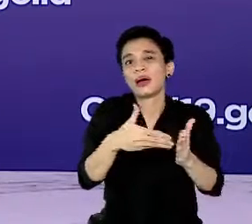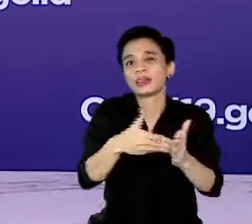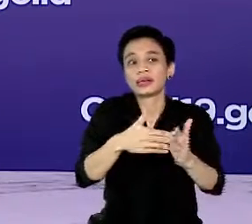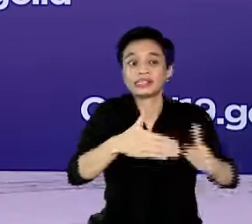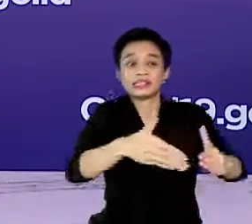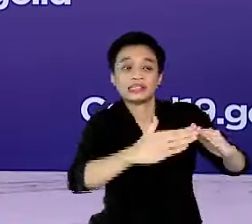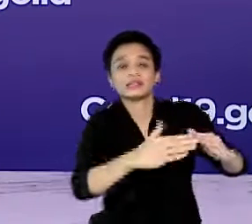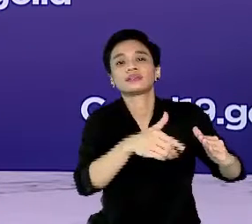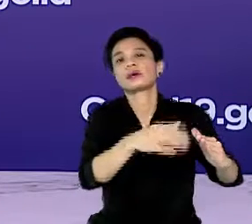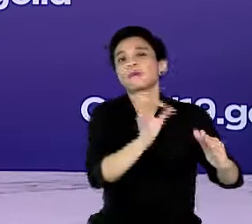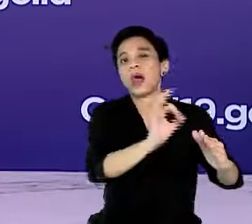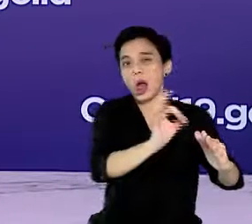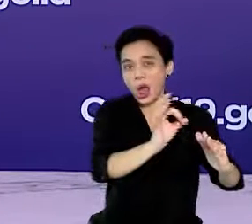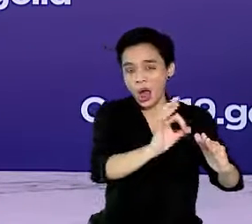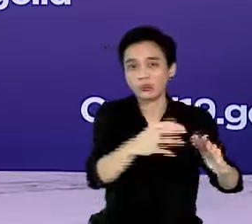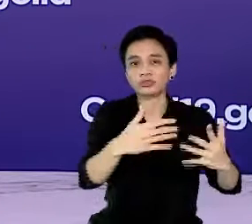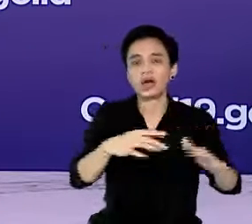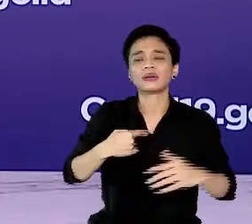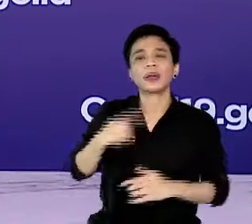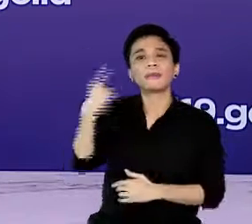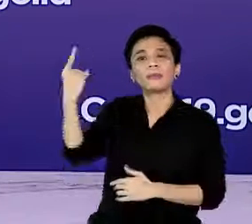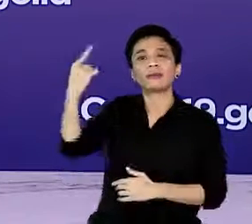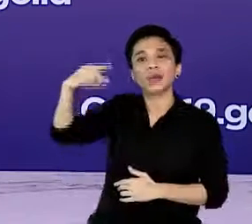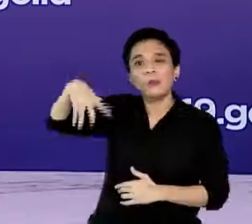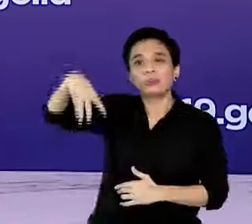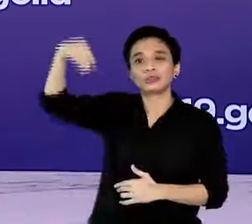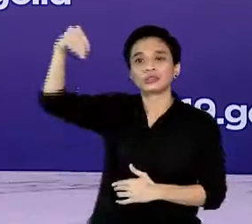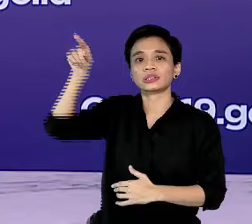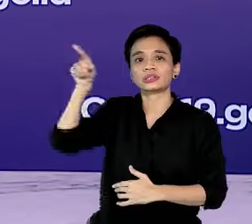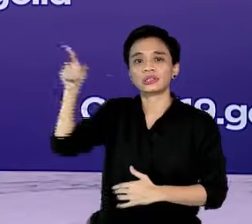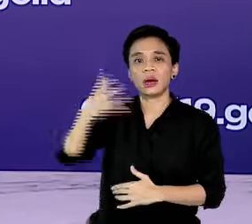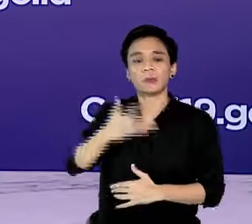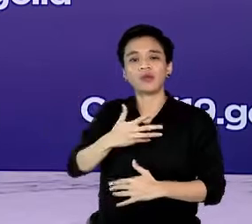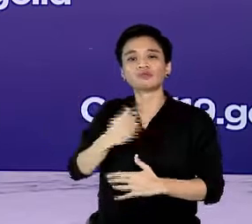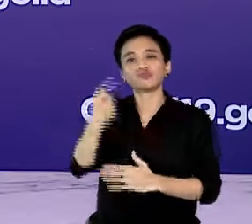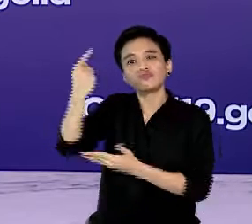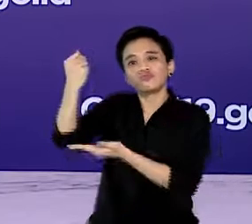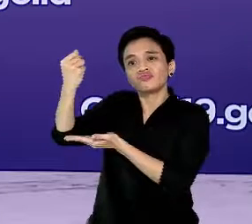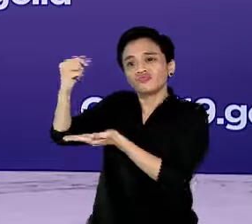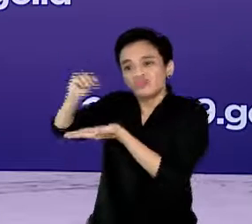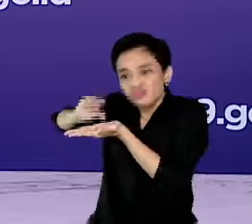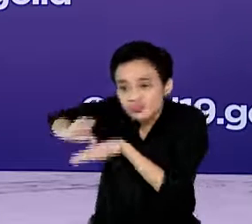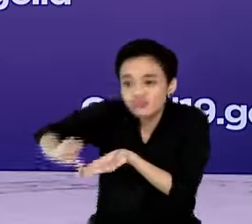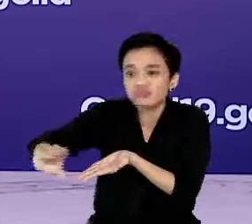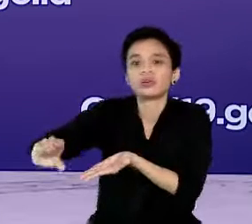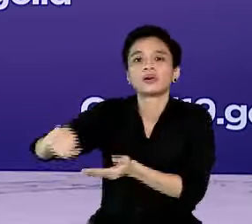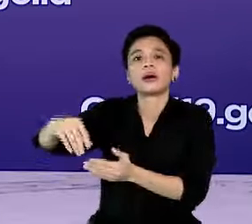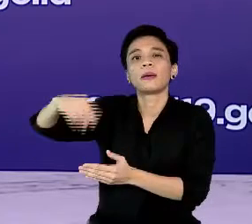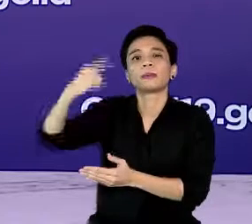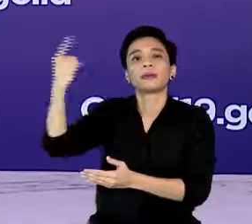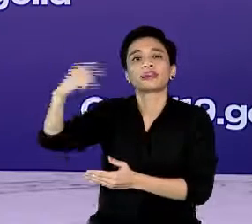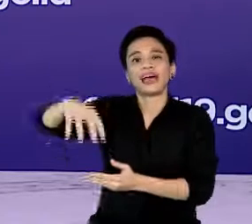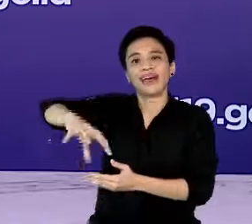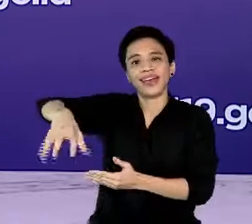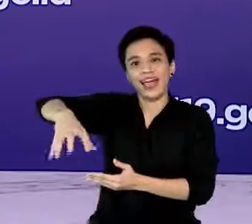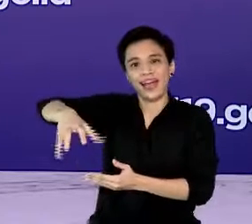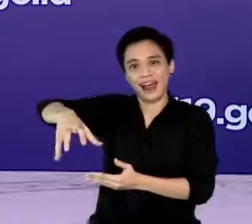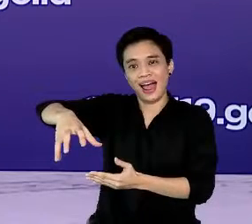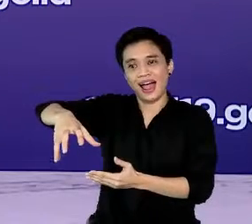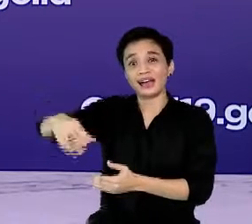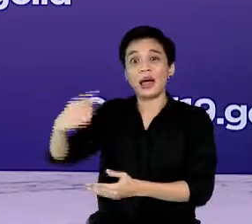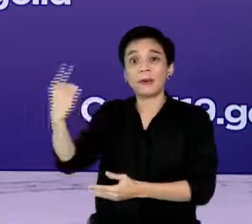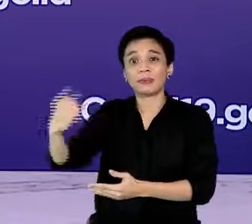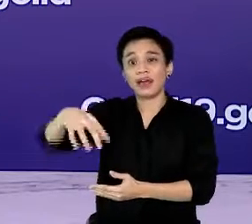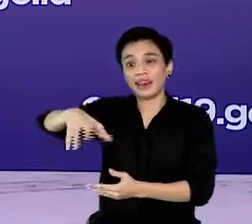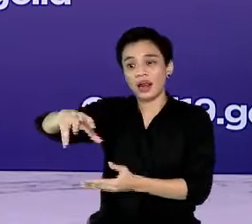dari pertemuan ini pemerintah pusat terus mendorong kelancaran distribusi anggaran dari pemerintah pusat ke pemerintah daerah dan